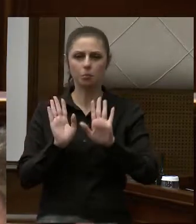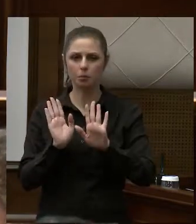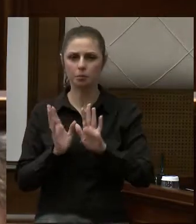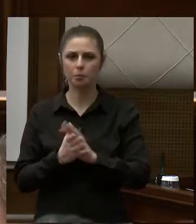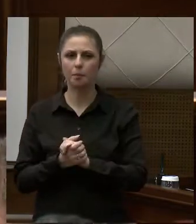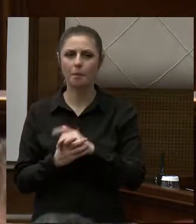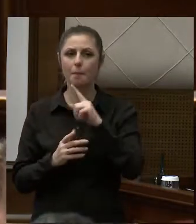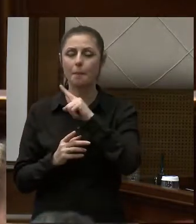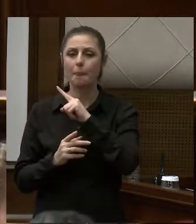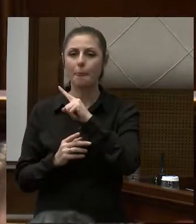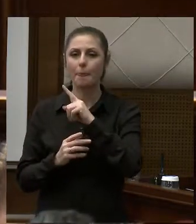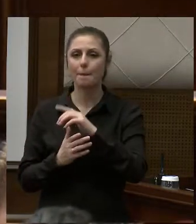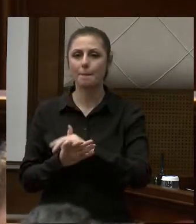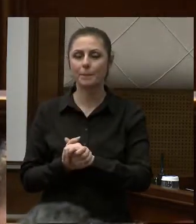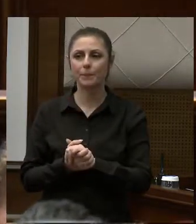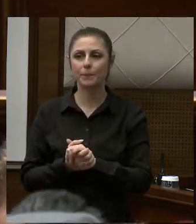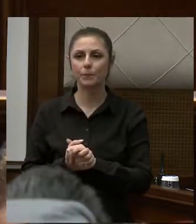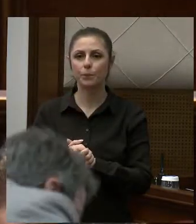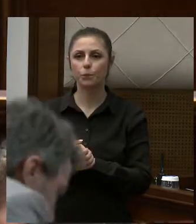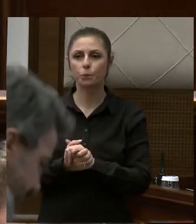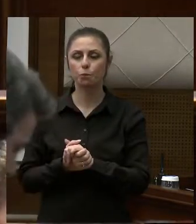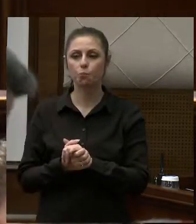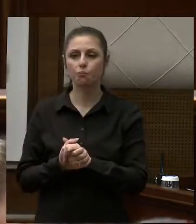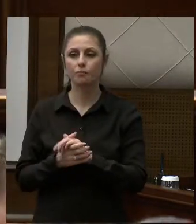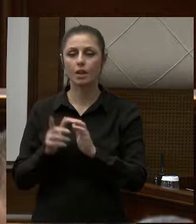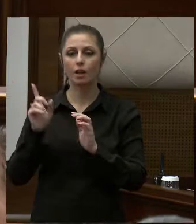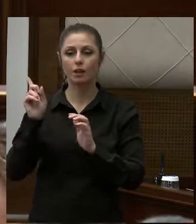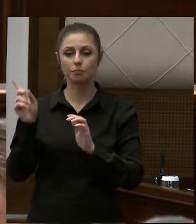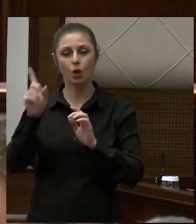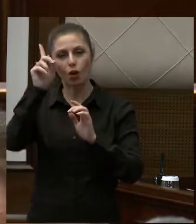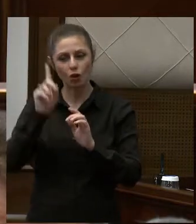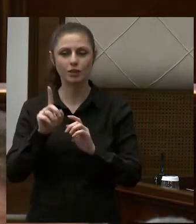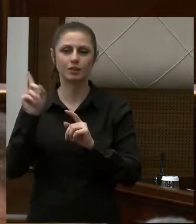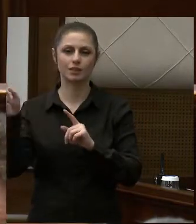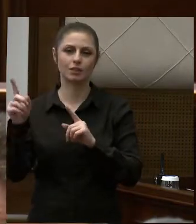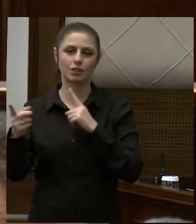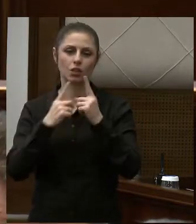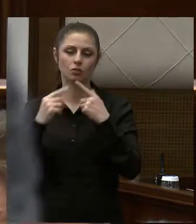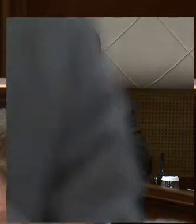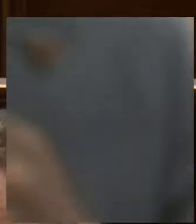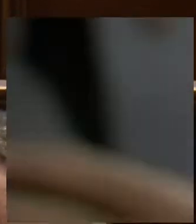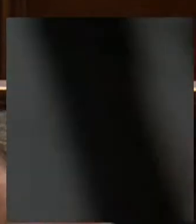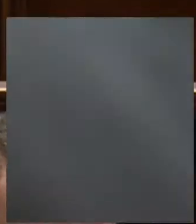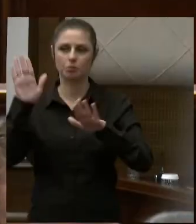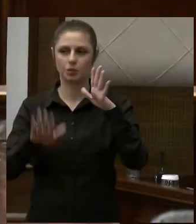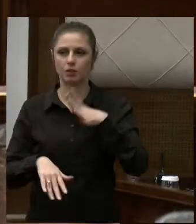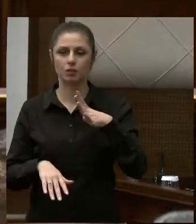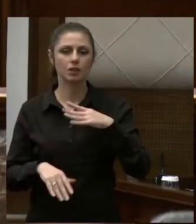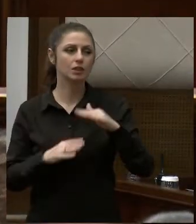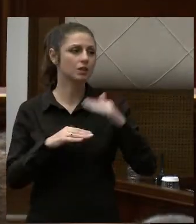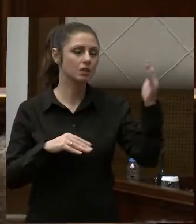Madde 11. sırada kalması şartıyla bunu öncelikli görüşmeyi oylarınıza sunuyorum. Dışarıda bekleyen çok çocuk